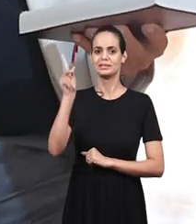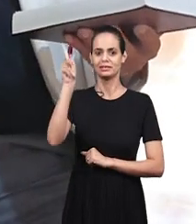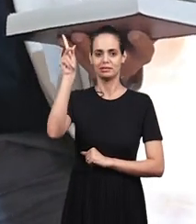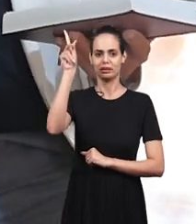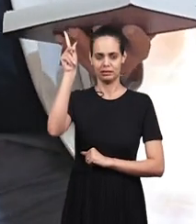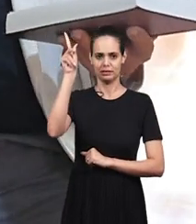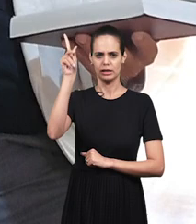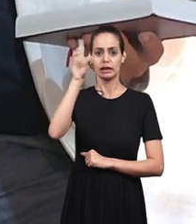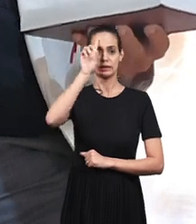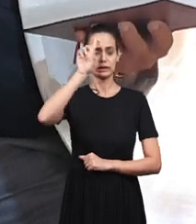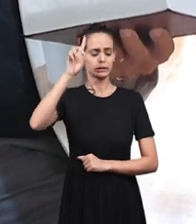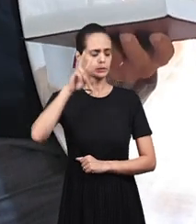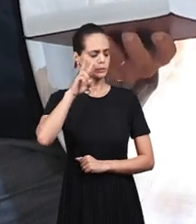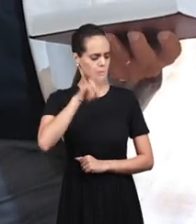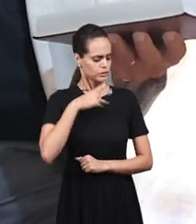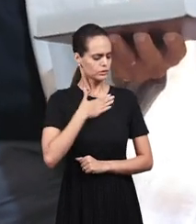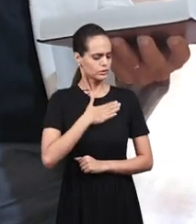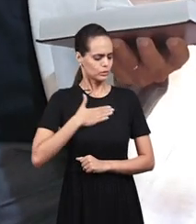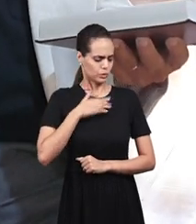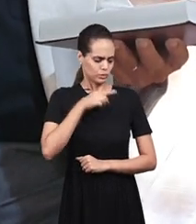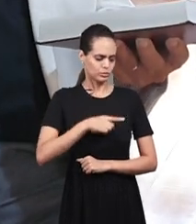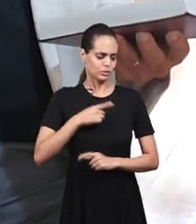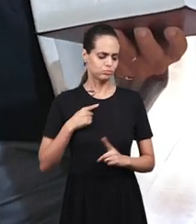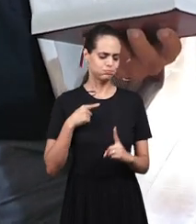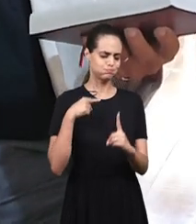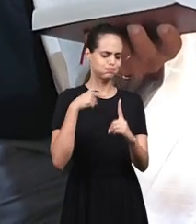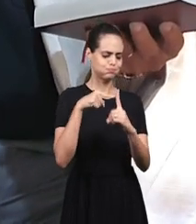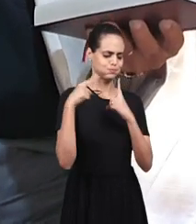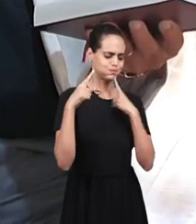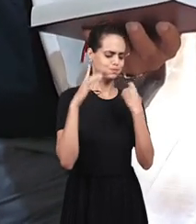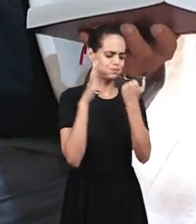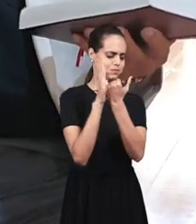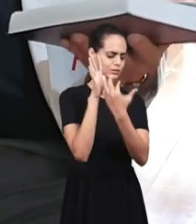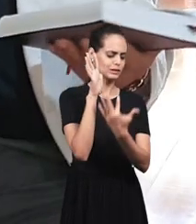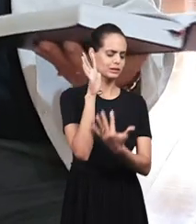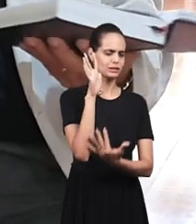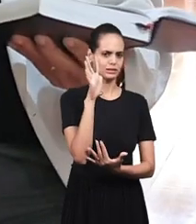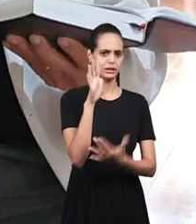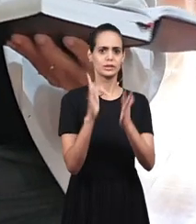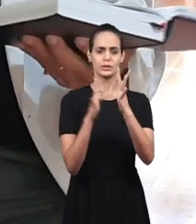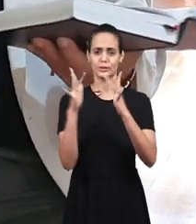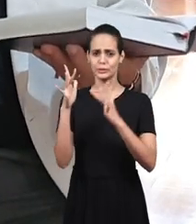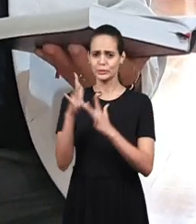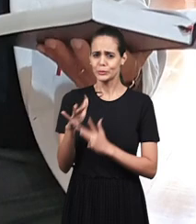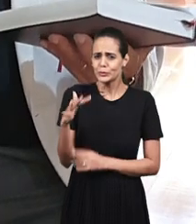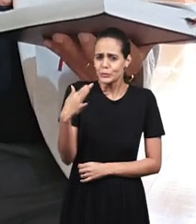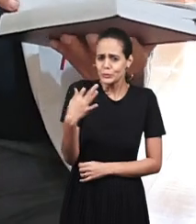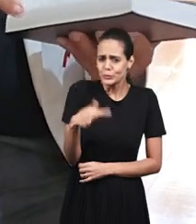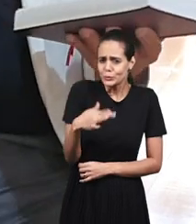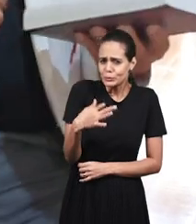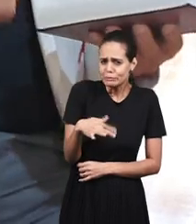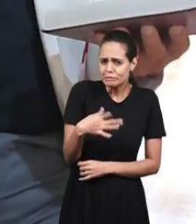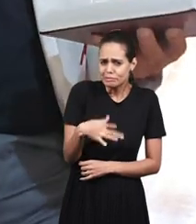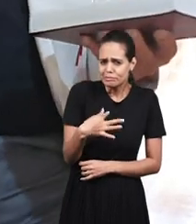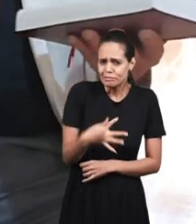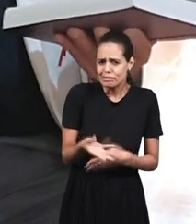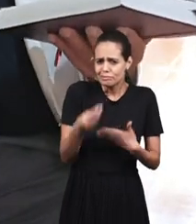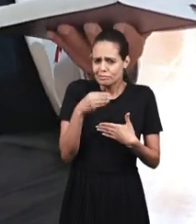donc les accusations qui ont été portées sur lui. La Bible dit que il a plu à Dieu,